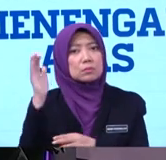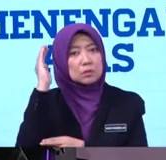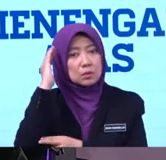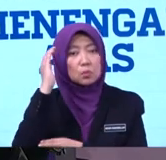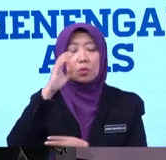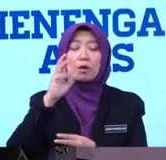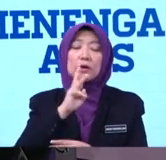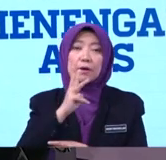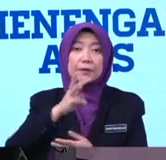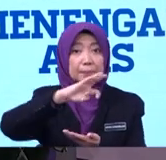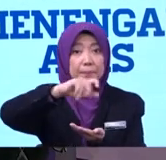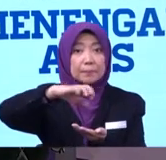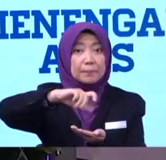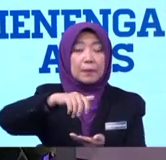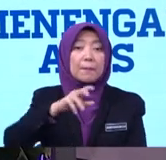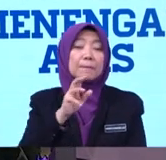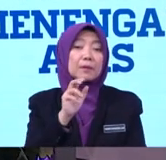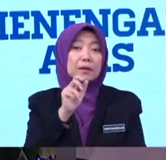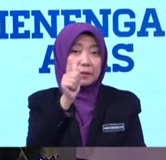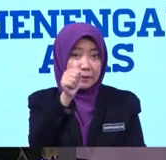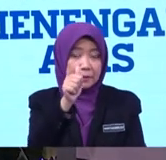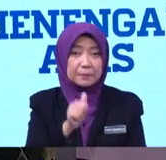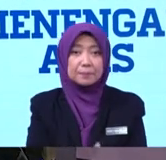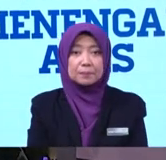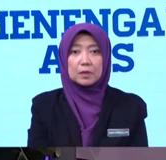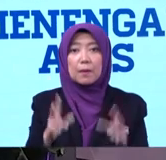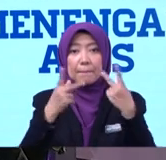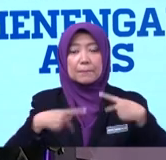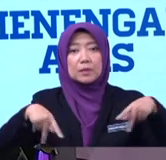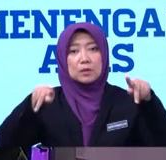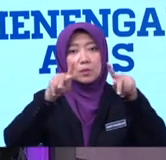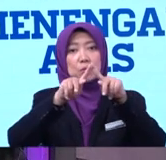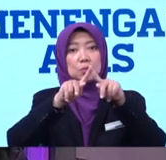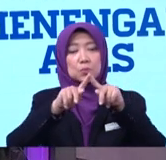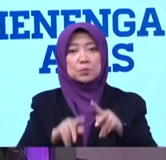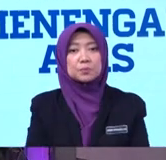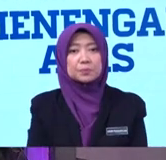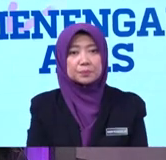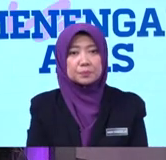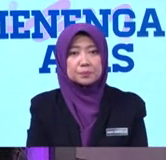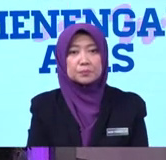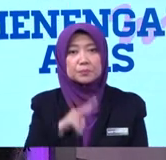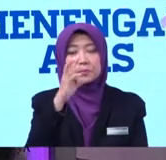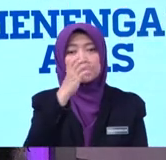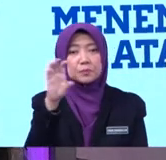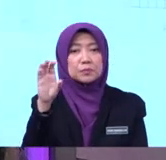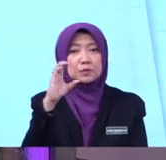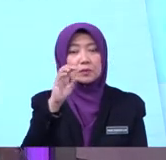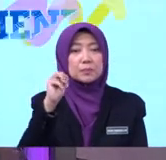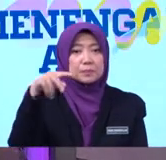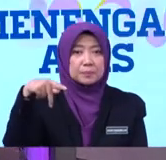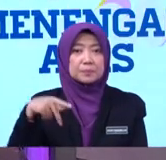sample e jadi dipelukan sebanyak 200 ml 200 cm padu